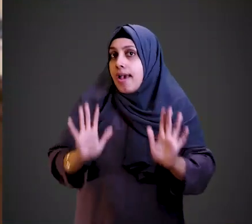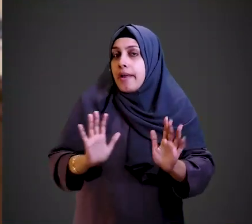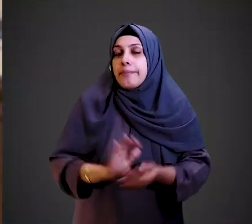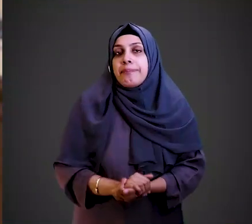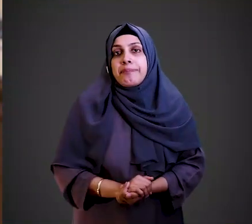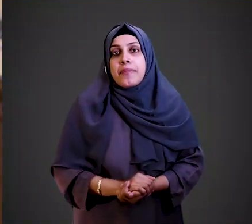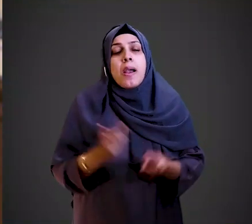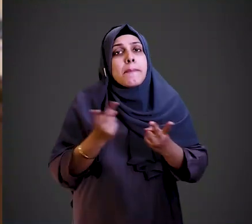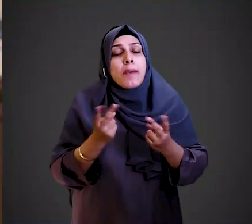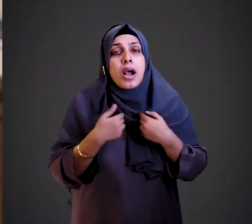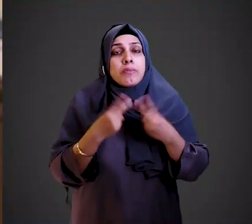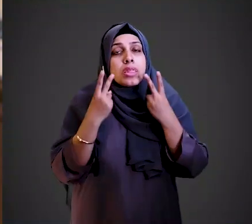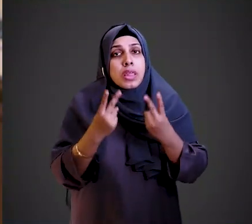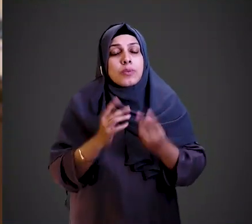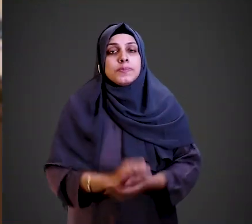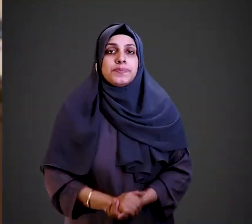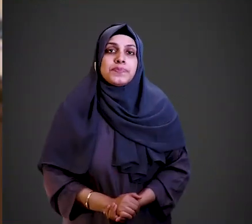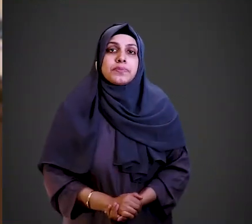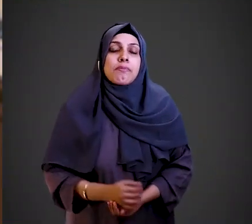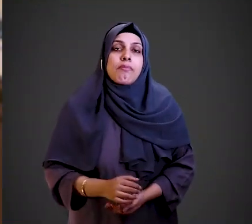تو جیسے اگر ہم